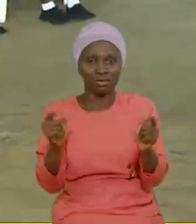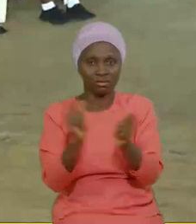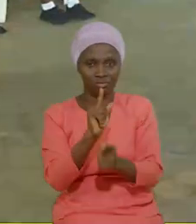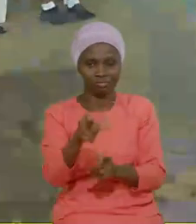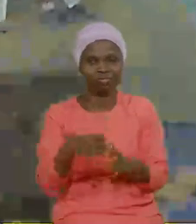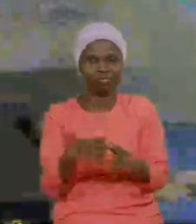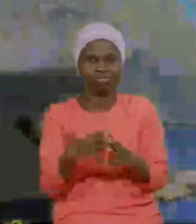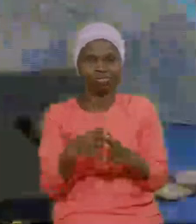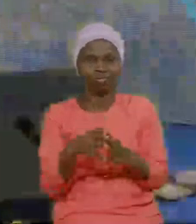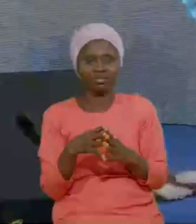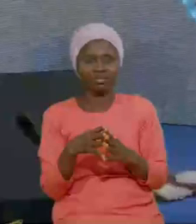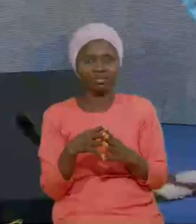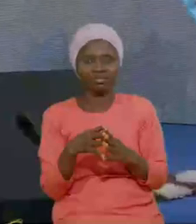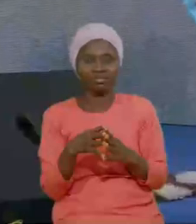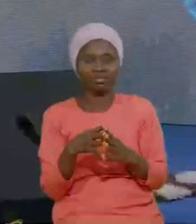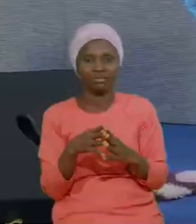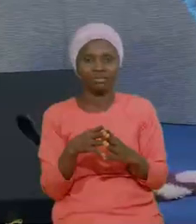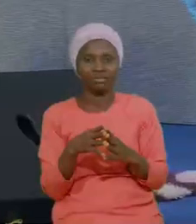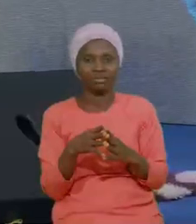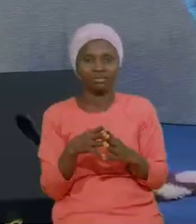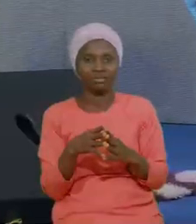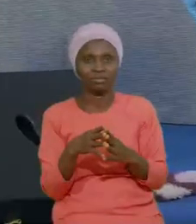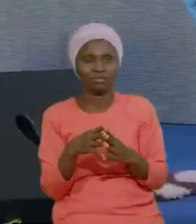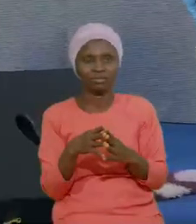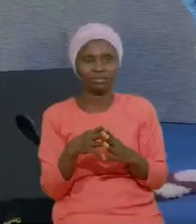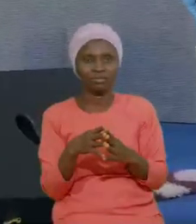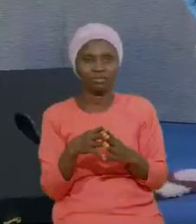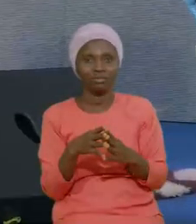D'accord. Ok, c'est bon, je